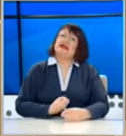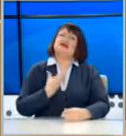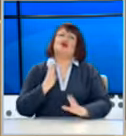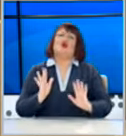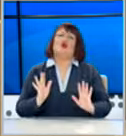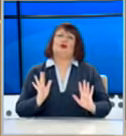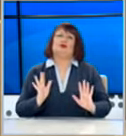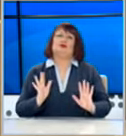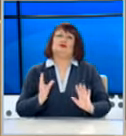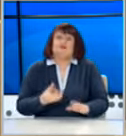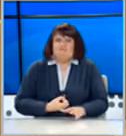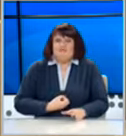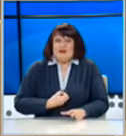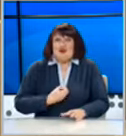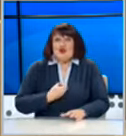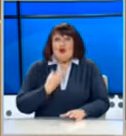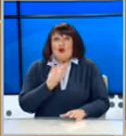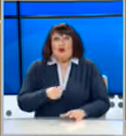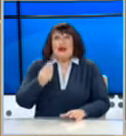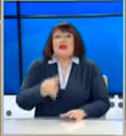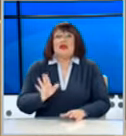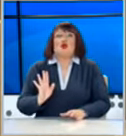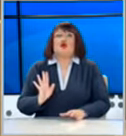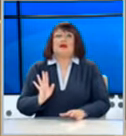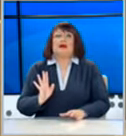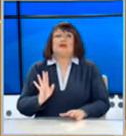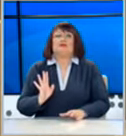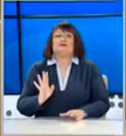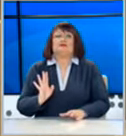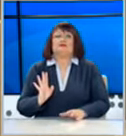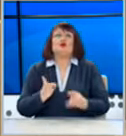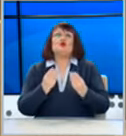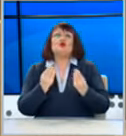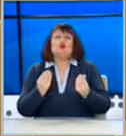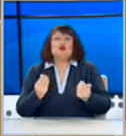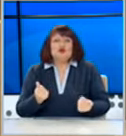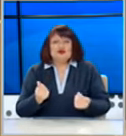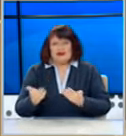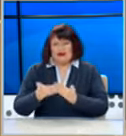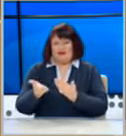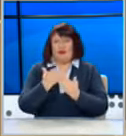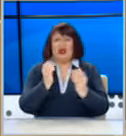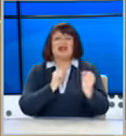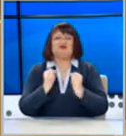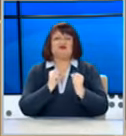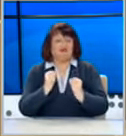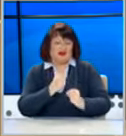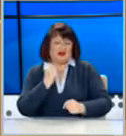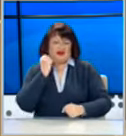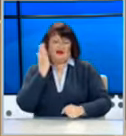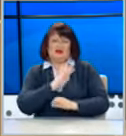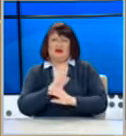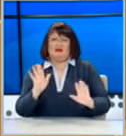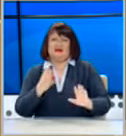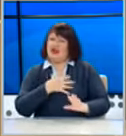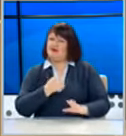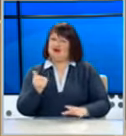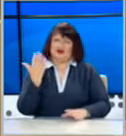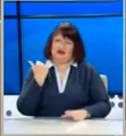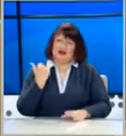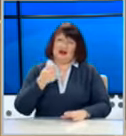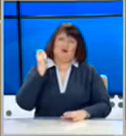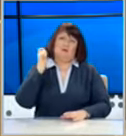Αυτό λοιπόν το αίσθημα που κλιμακώνεται ενδυναμώνει επί της ουσίας και την κρίση εμπιστοσύνης του ελληνικού λαού απέναντι στην